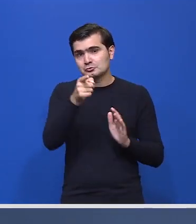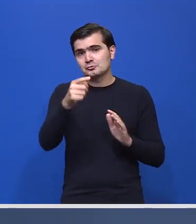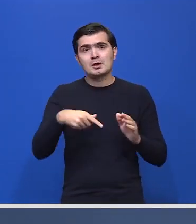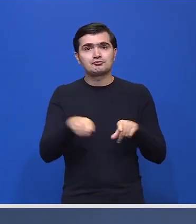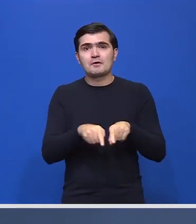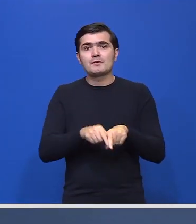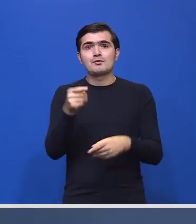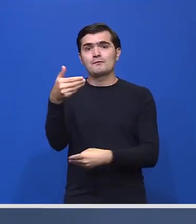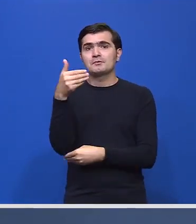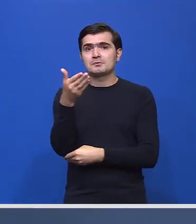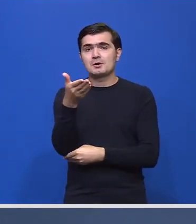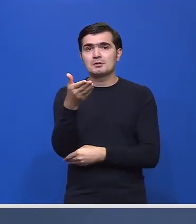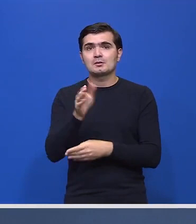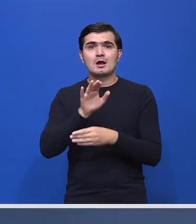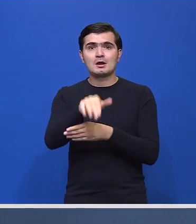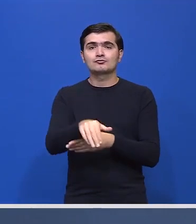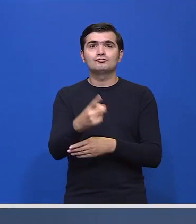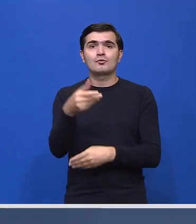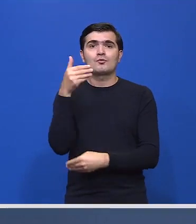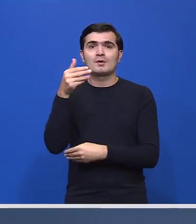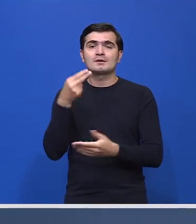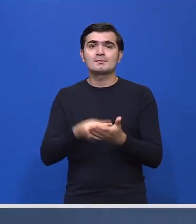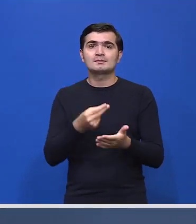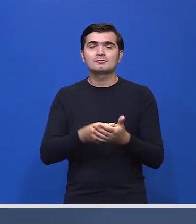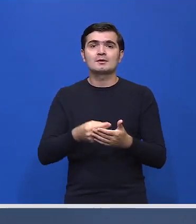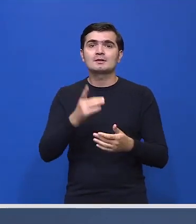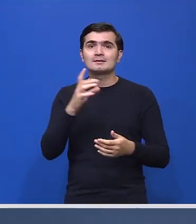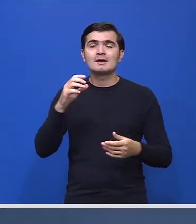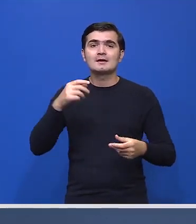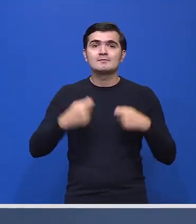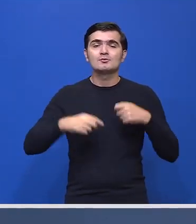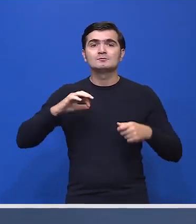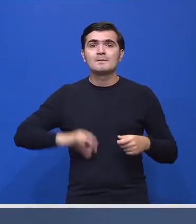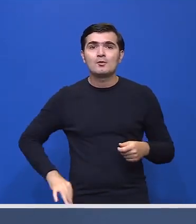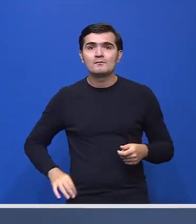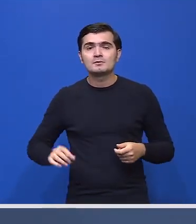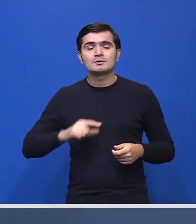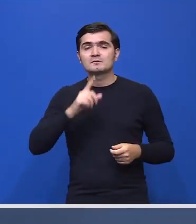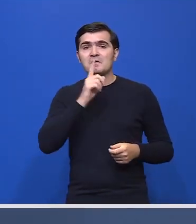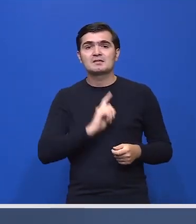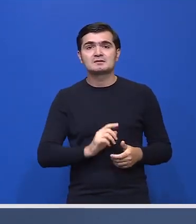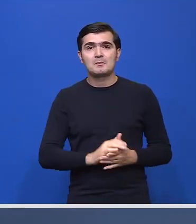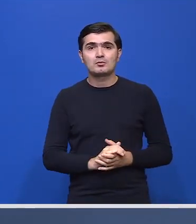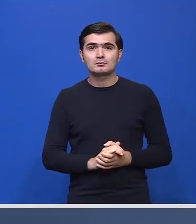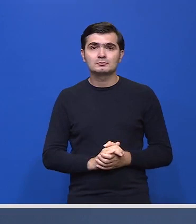care devii companie plătitoare pe impozit pe profit. Este foarte simplu.